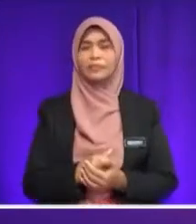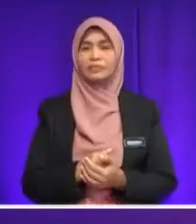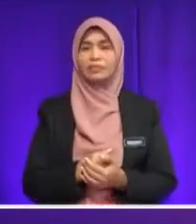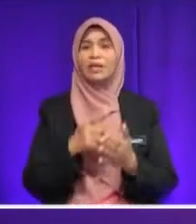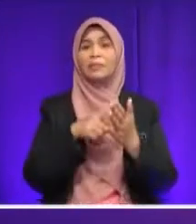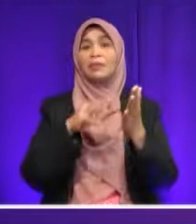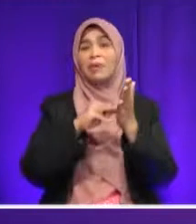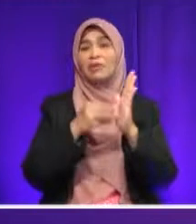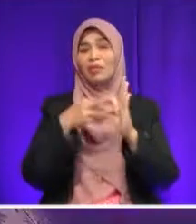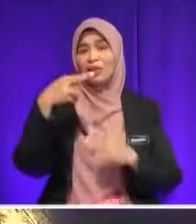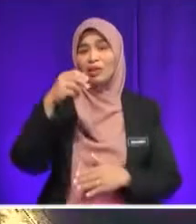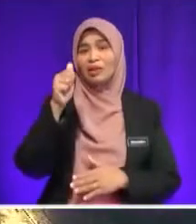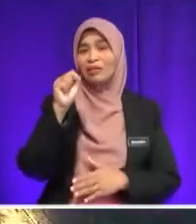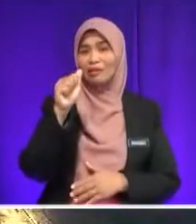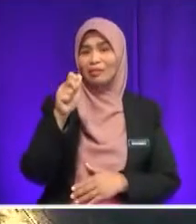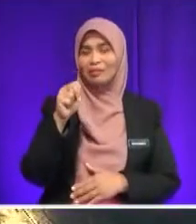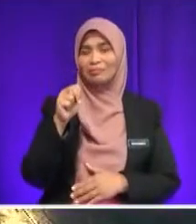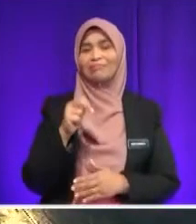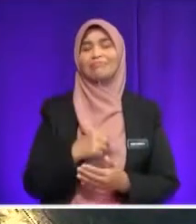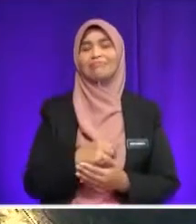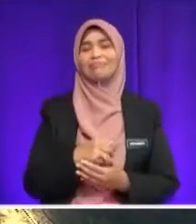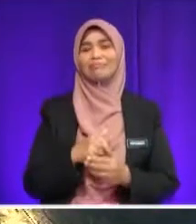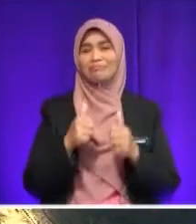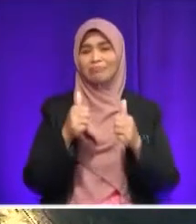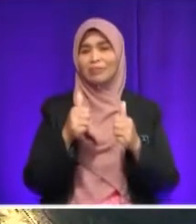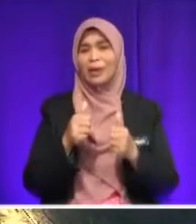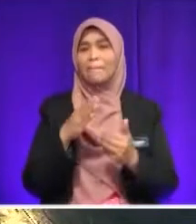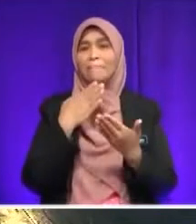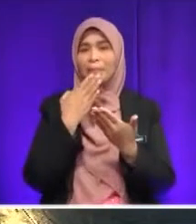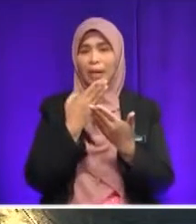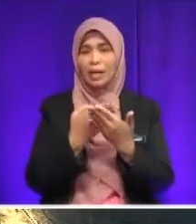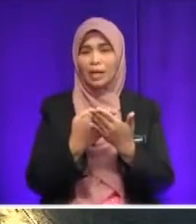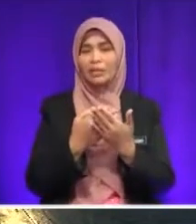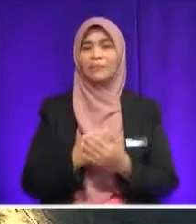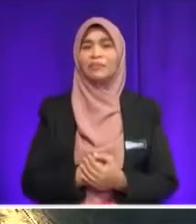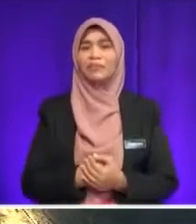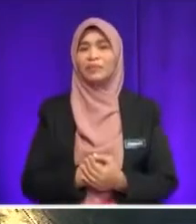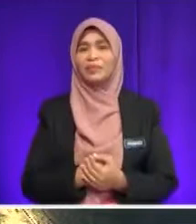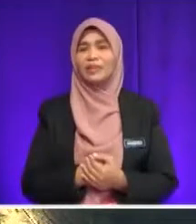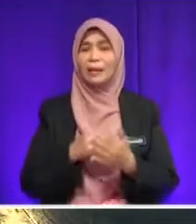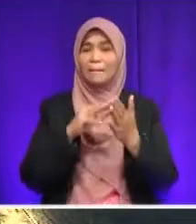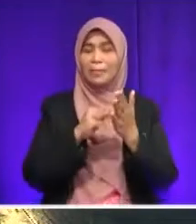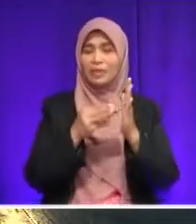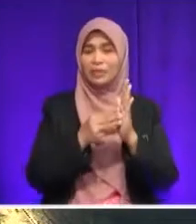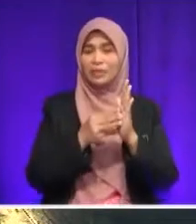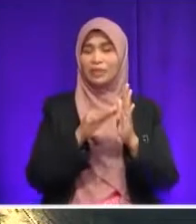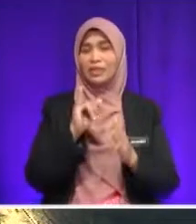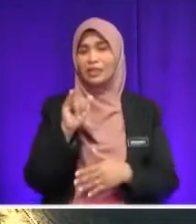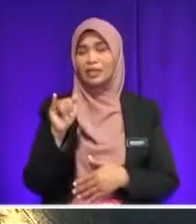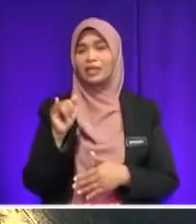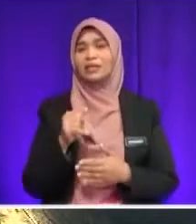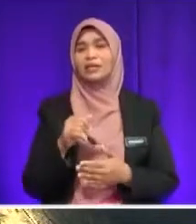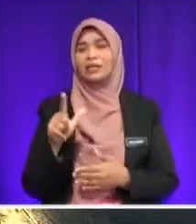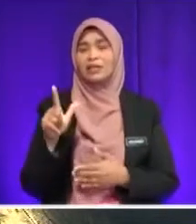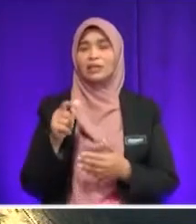masuk Hasan tadi khasani by Barry jadi hasilnya memang Jadi maksudnya yg tidak Hasani adalah